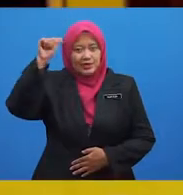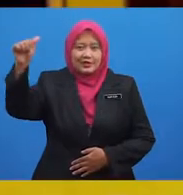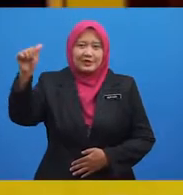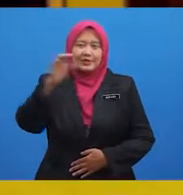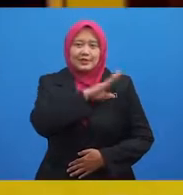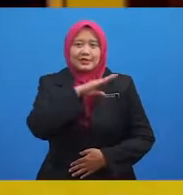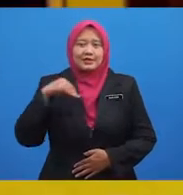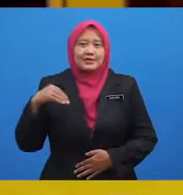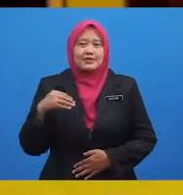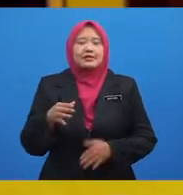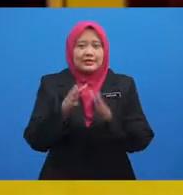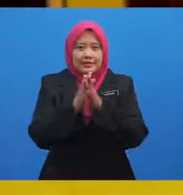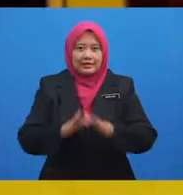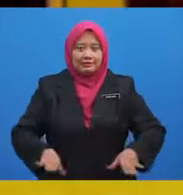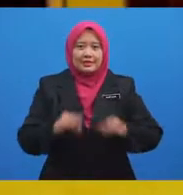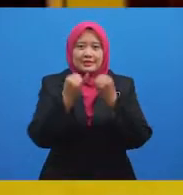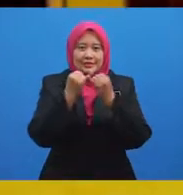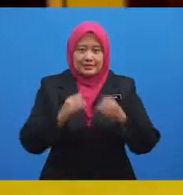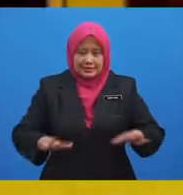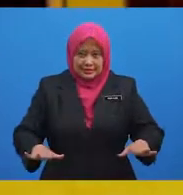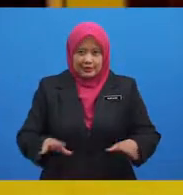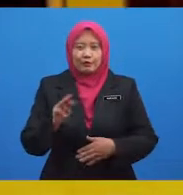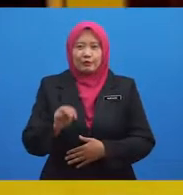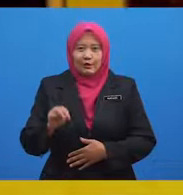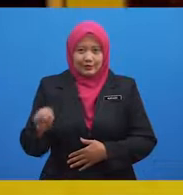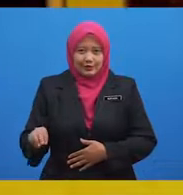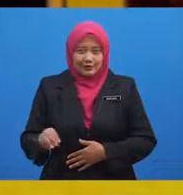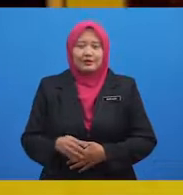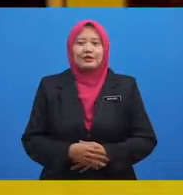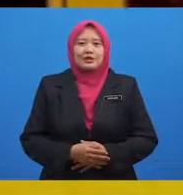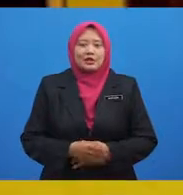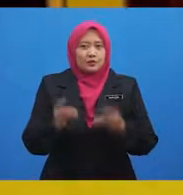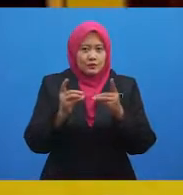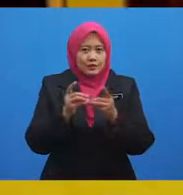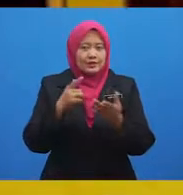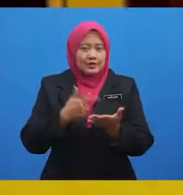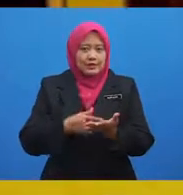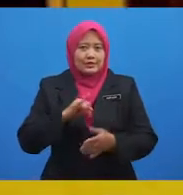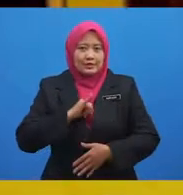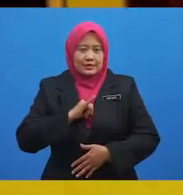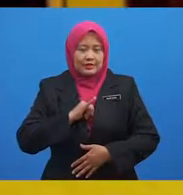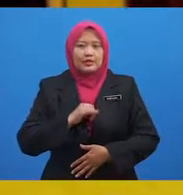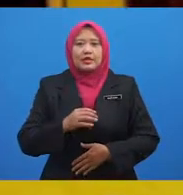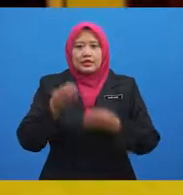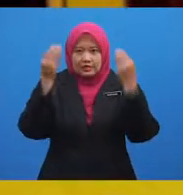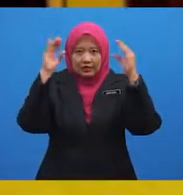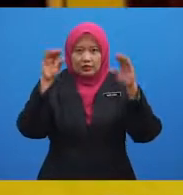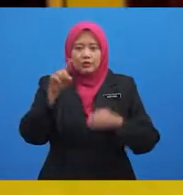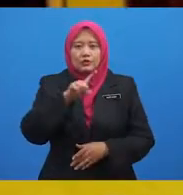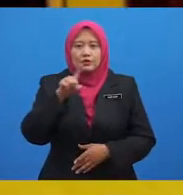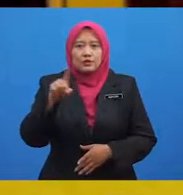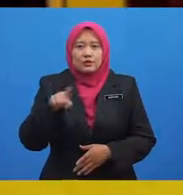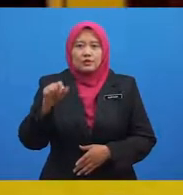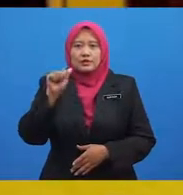Assalamualaikum dan selamat sejahtera semua. Murid-murid, bersua lagi dengan saya, Cikgu Zainab Abdul Manaf dari